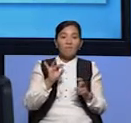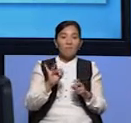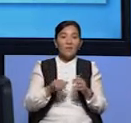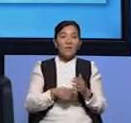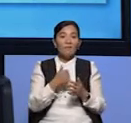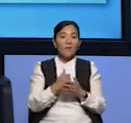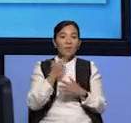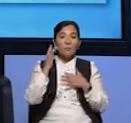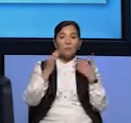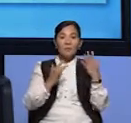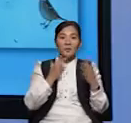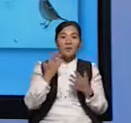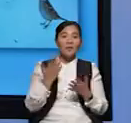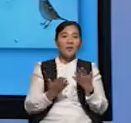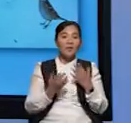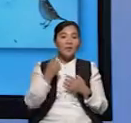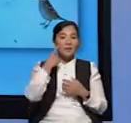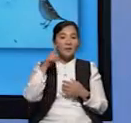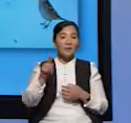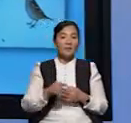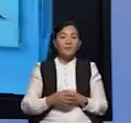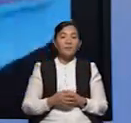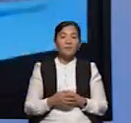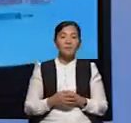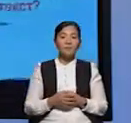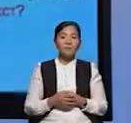и основная мысль или идея.